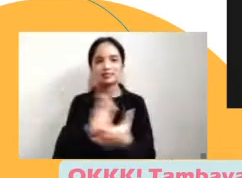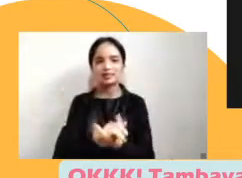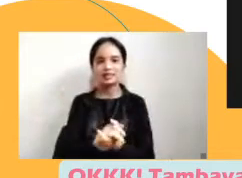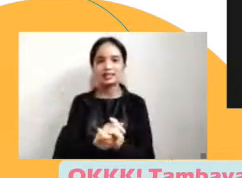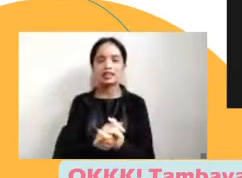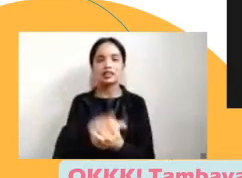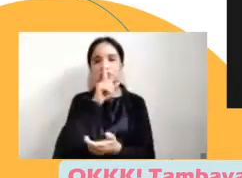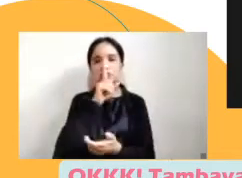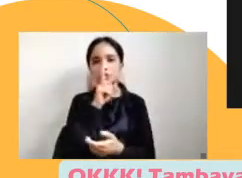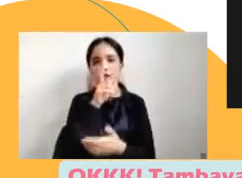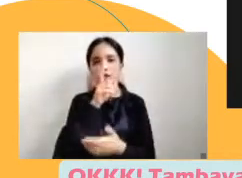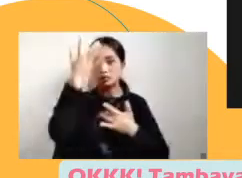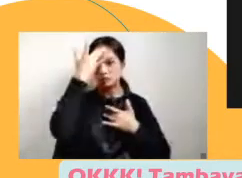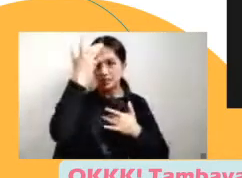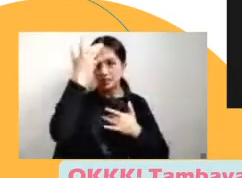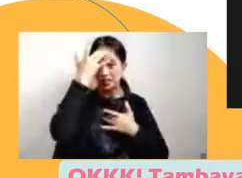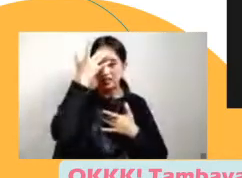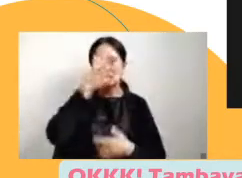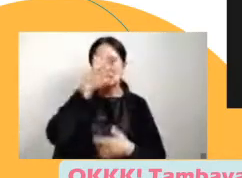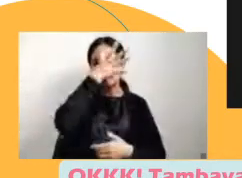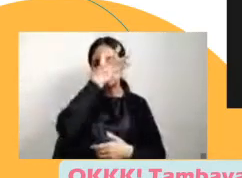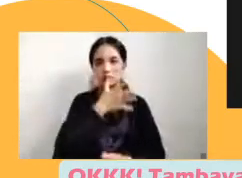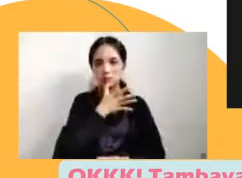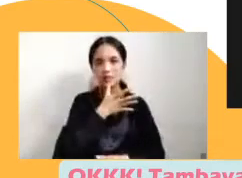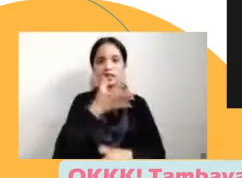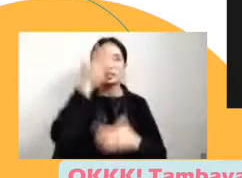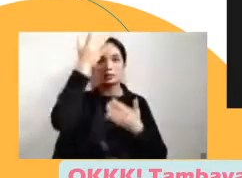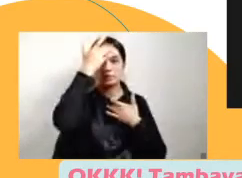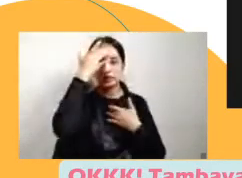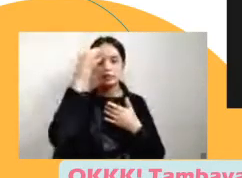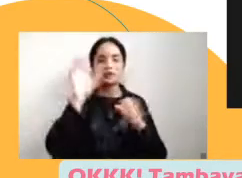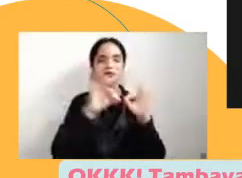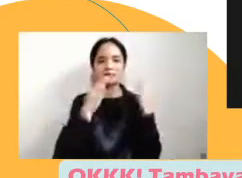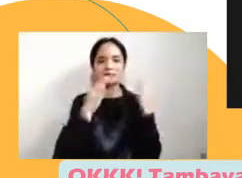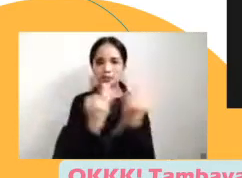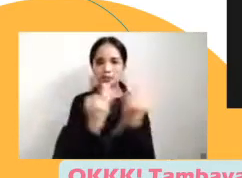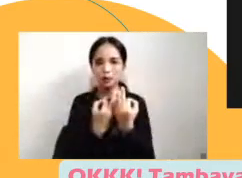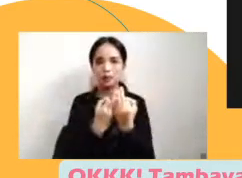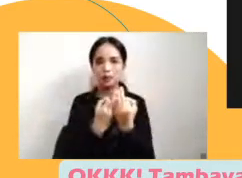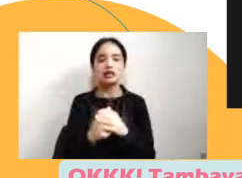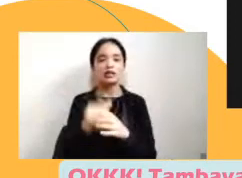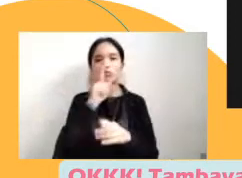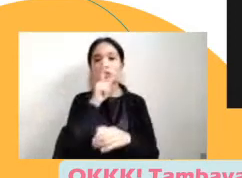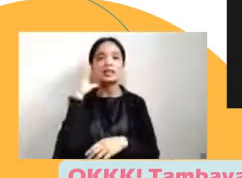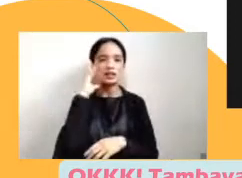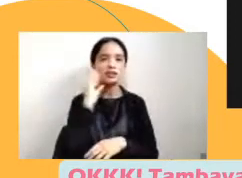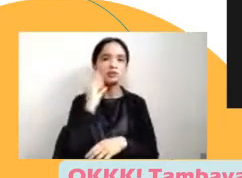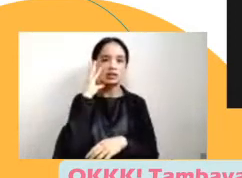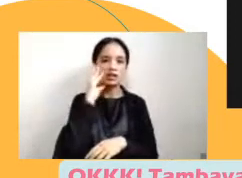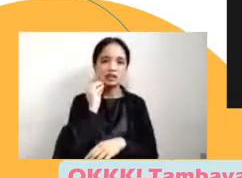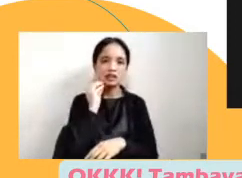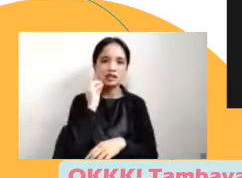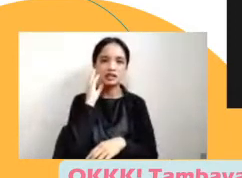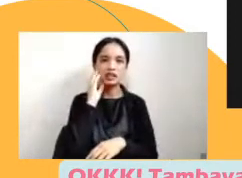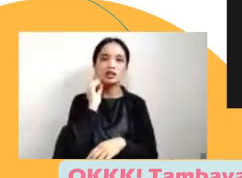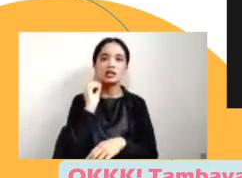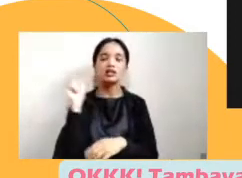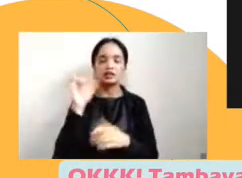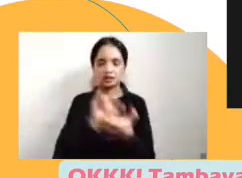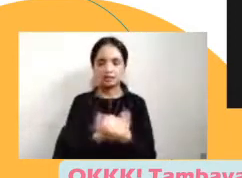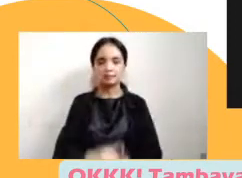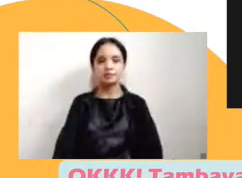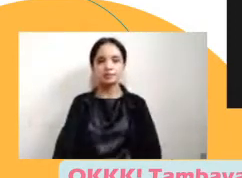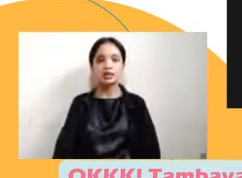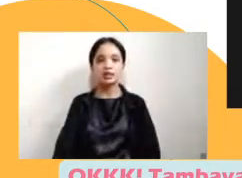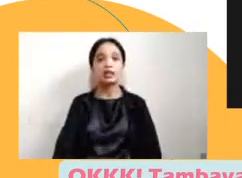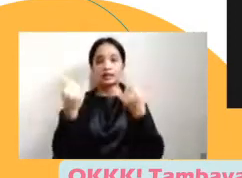ng mga magulang, pagkakasakit ng mga mahal sa buhay. So nakakaranas tayo ng mga ganito, no? Ngayon